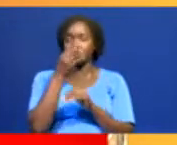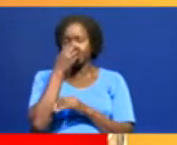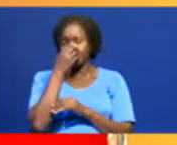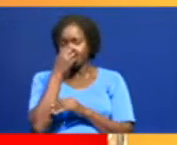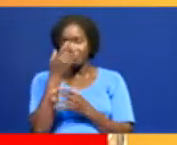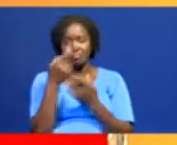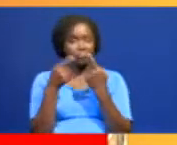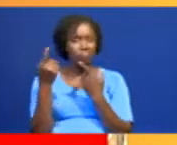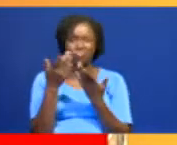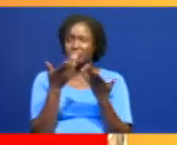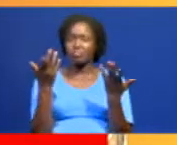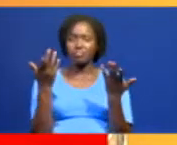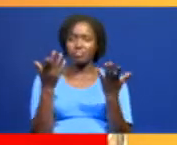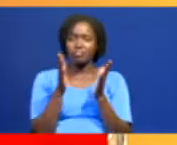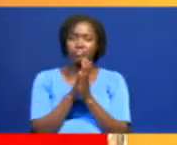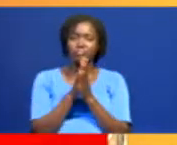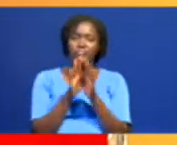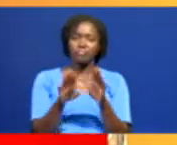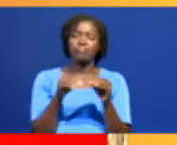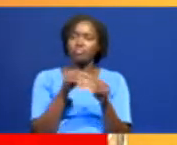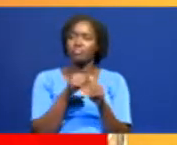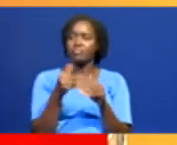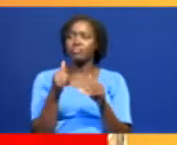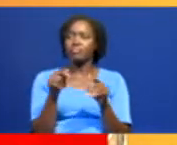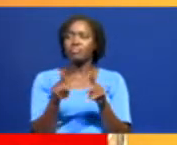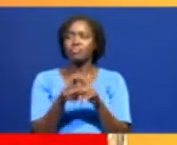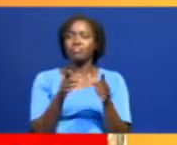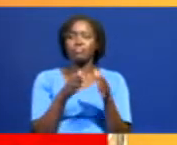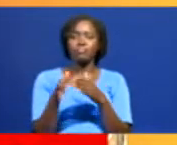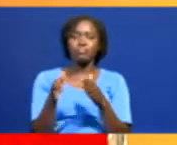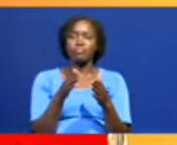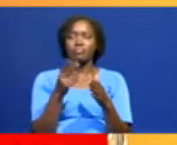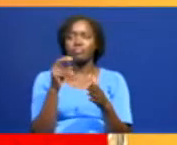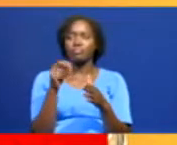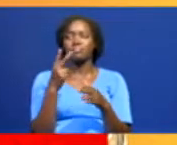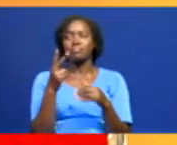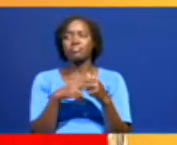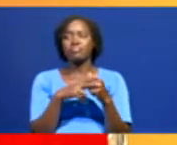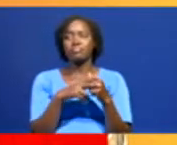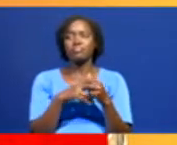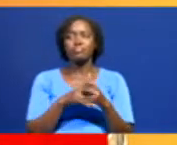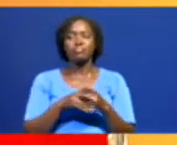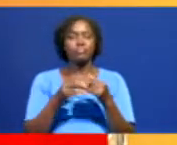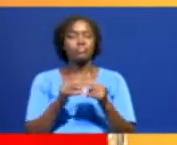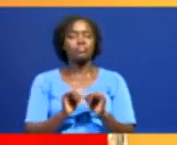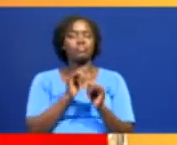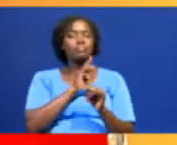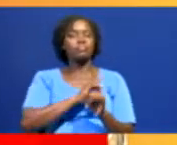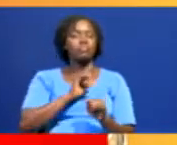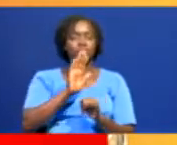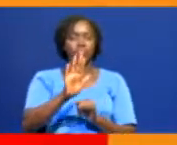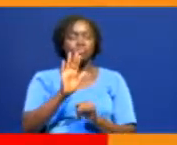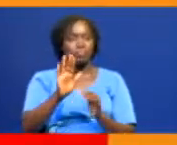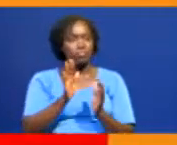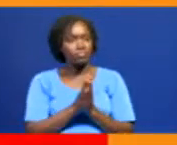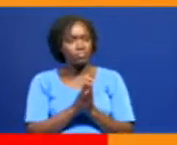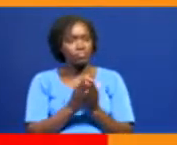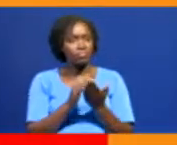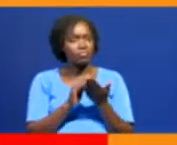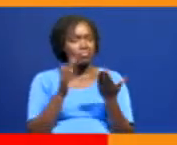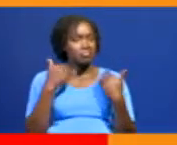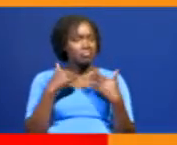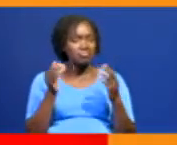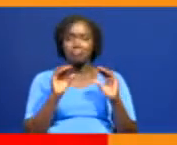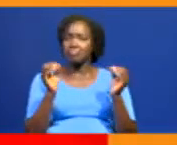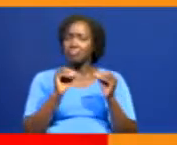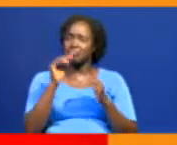ndio ameshinda, na tukubali kwamba wale wengine wana nafasi yao, ikija 2027 wanaweza kujaribu bahati yao. Naam, mtazamaji, sitaongeza lolote